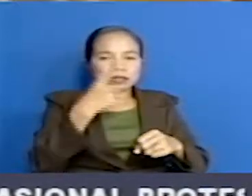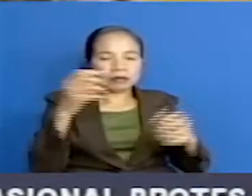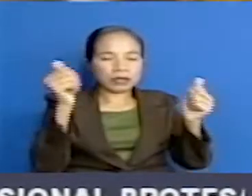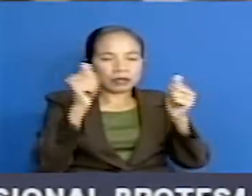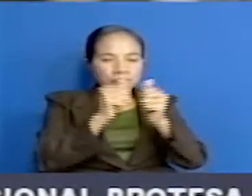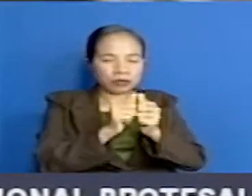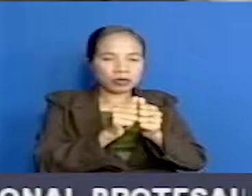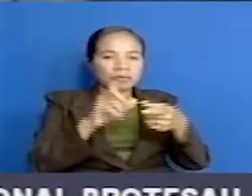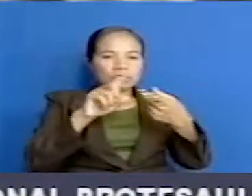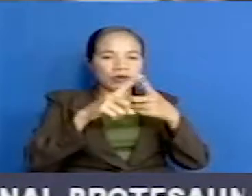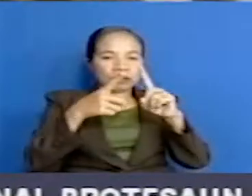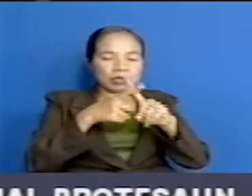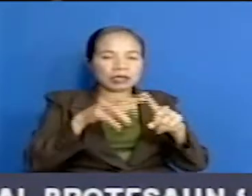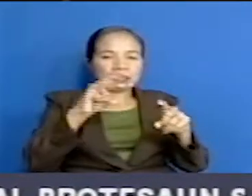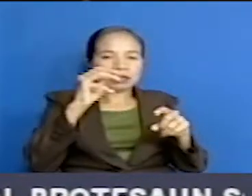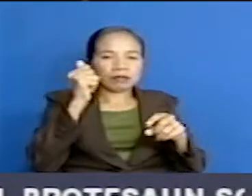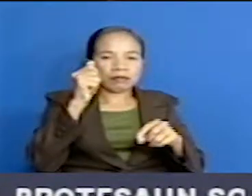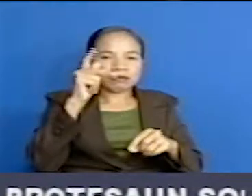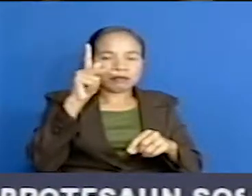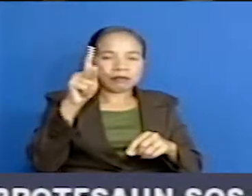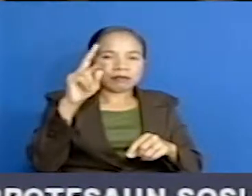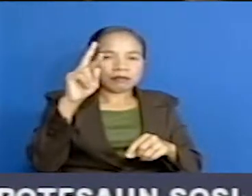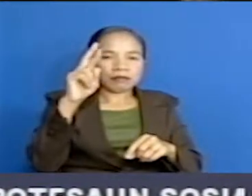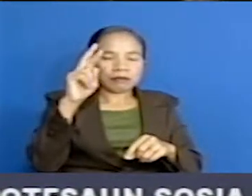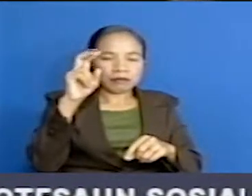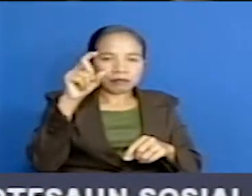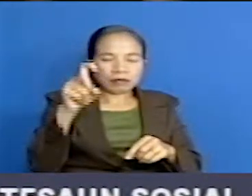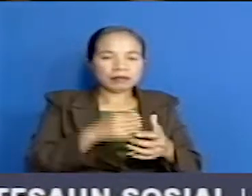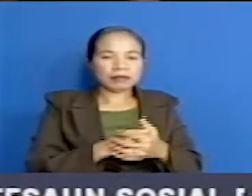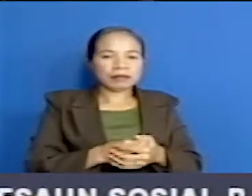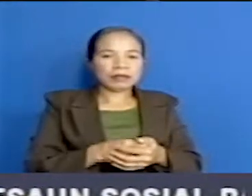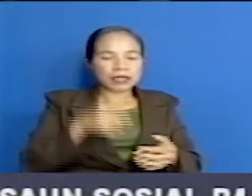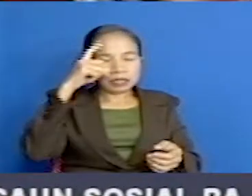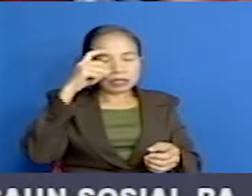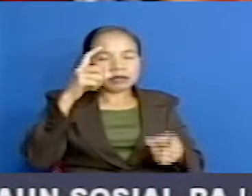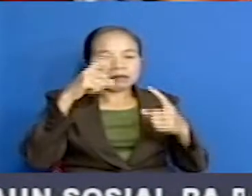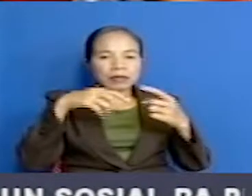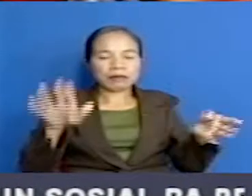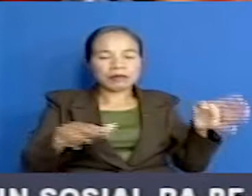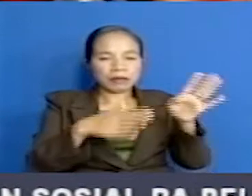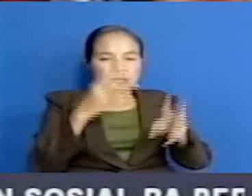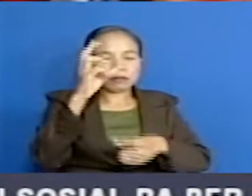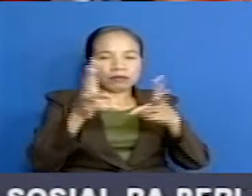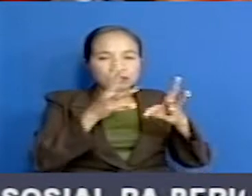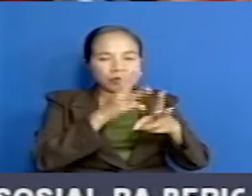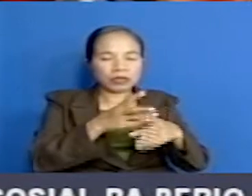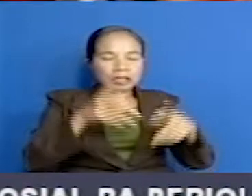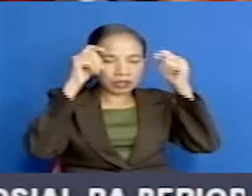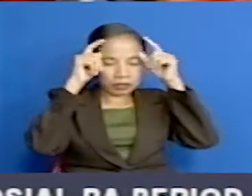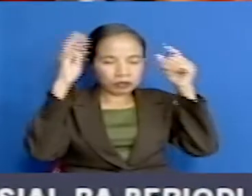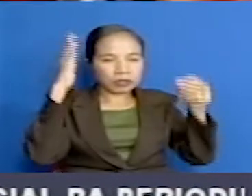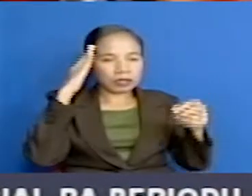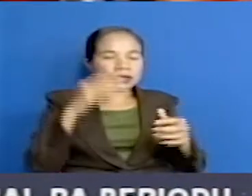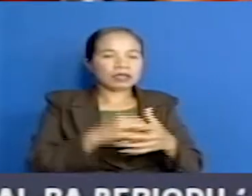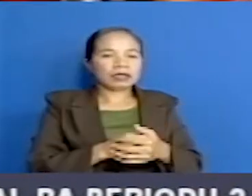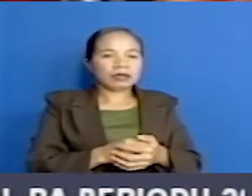makstal, mai be tinang idane, timuruan sira triesti, tamba fila ona bamundu seluk. Timuruan sira hateteng,